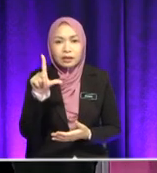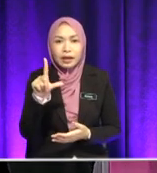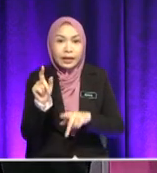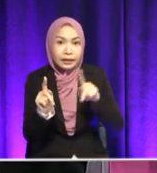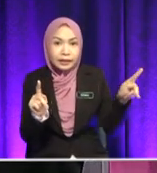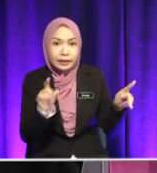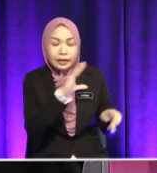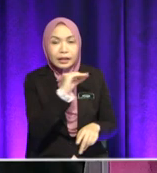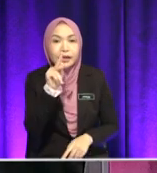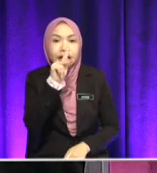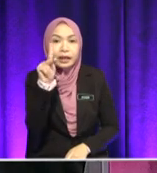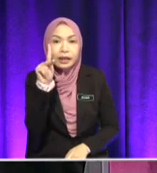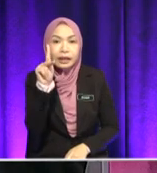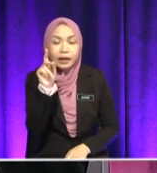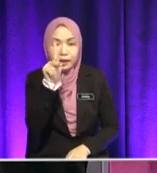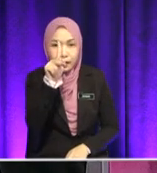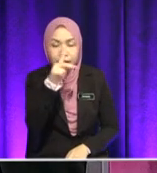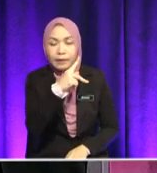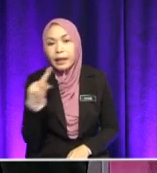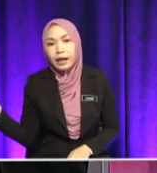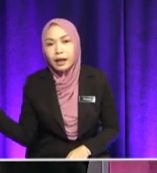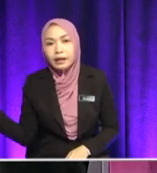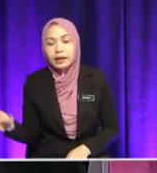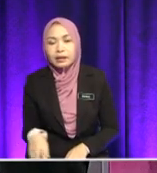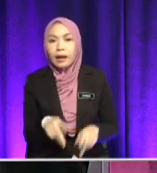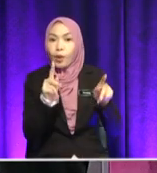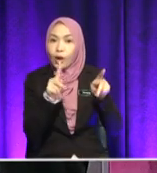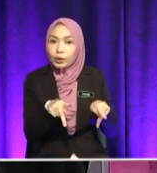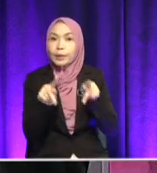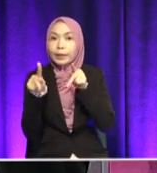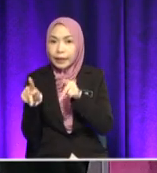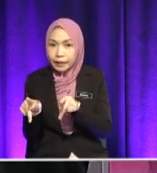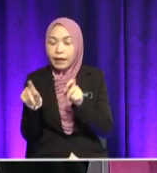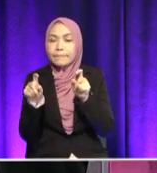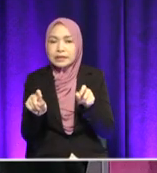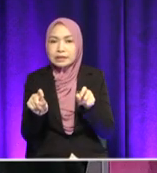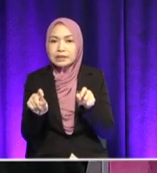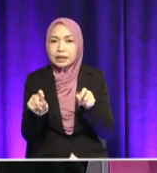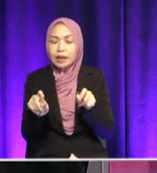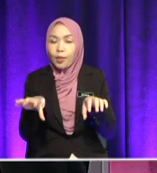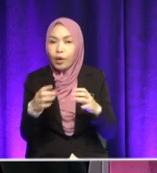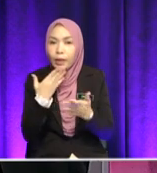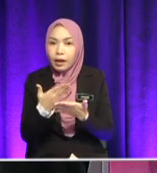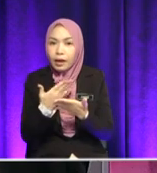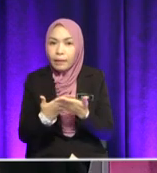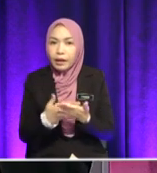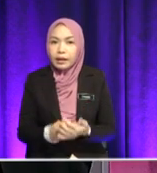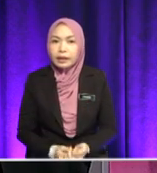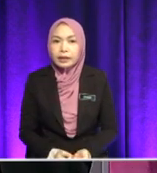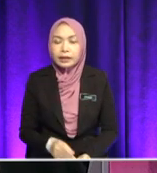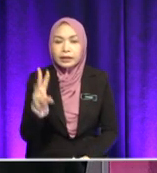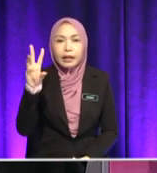akhirnya kita pindah memindah Oke jadi itu sama dengan